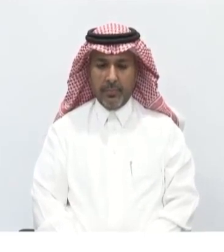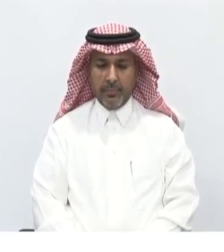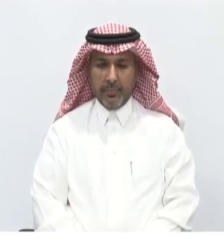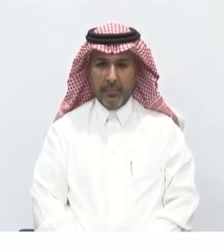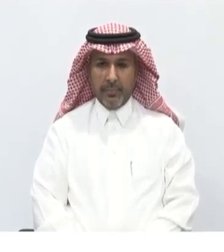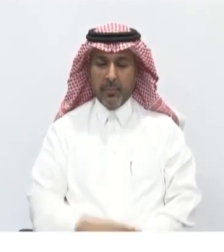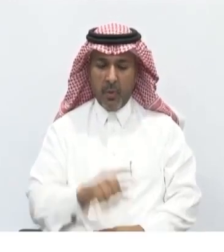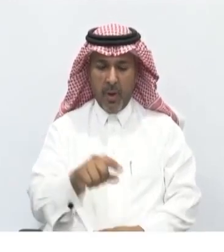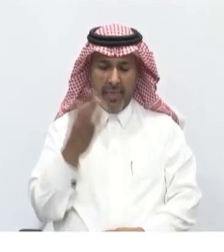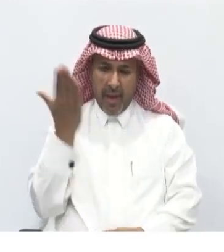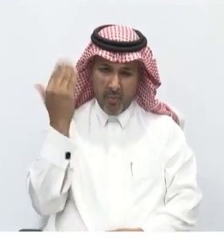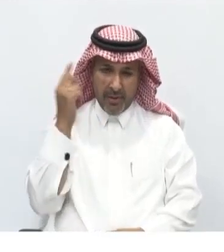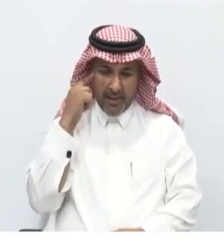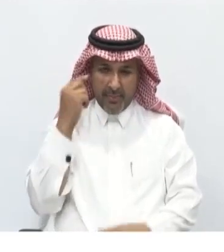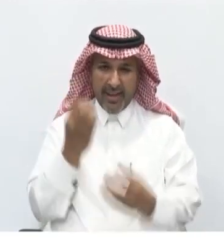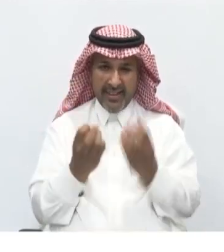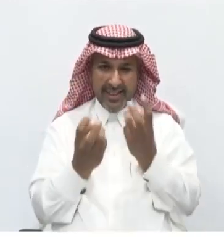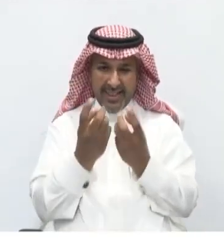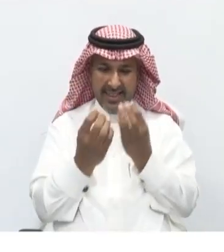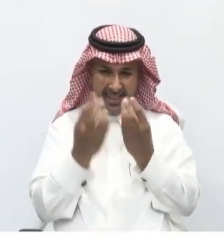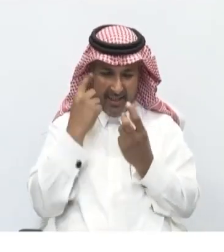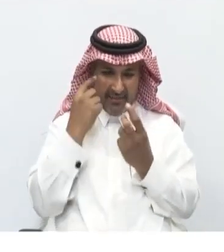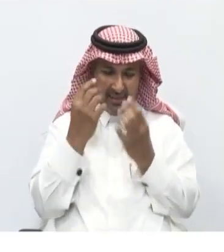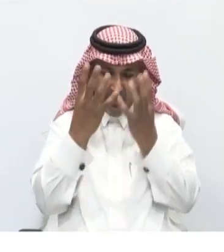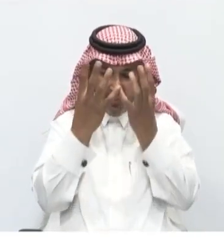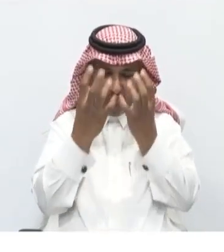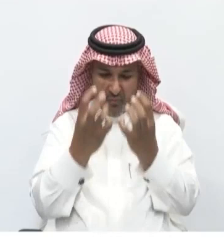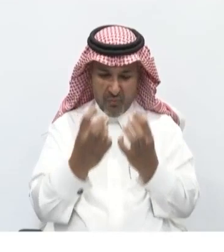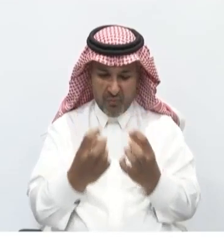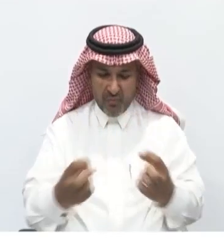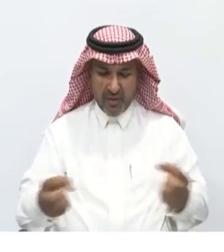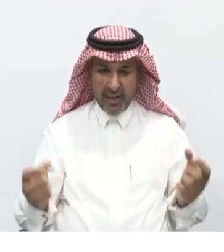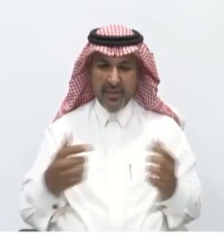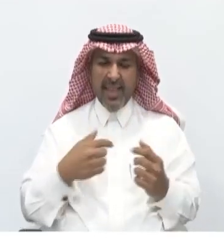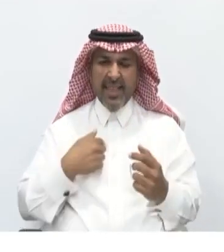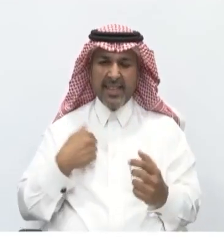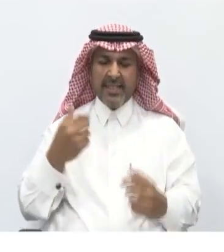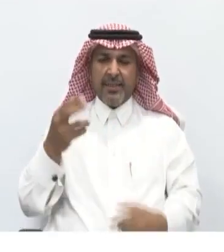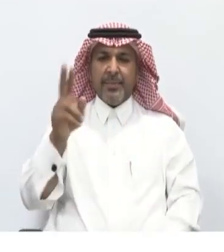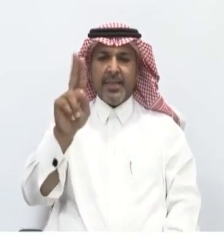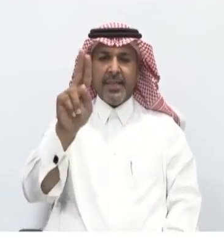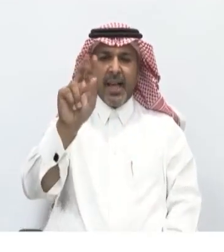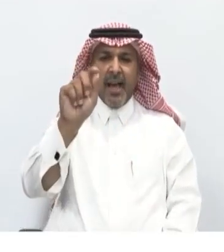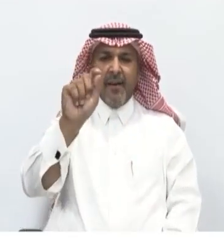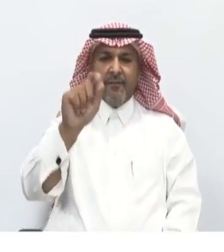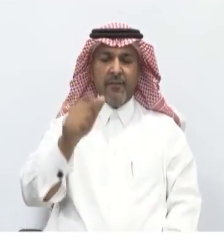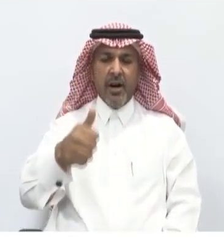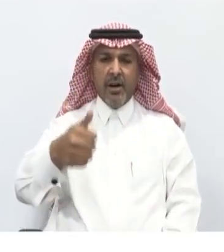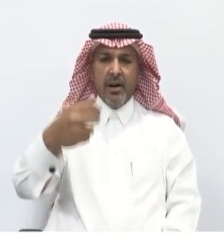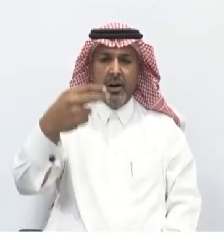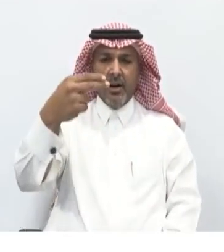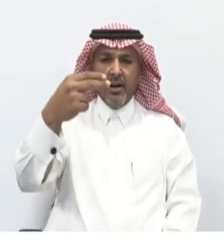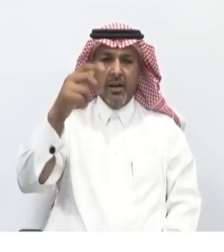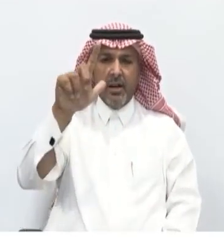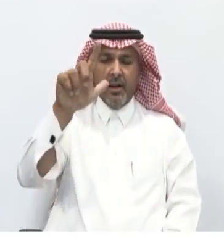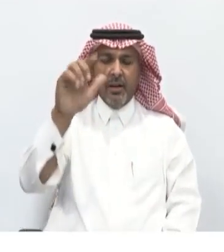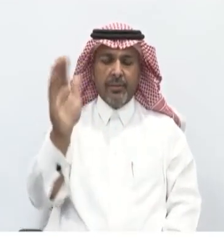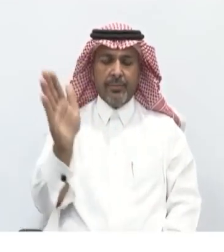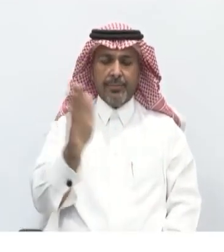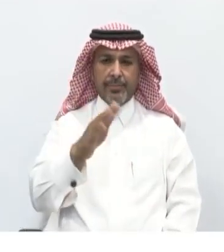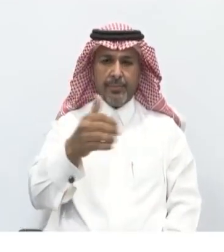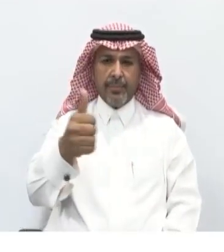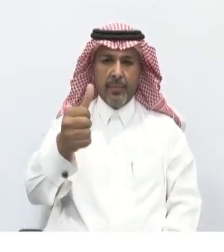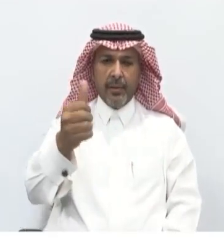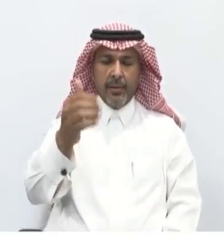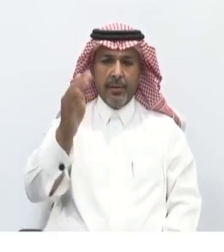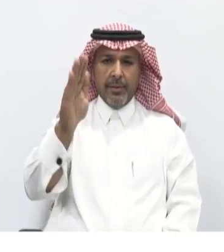تطرقنا لهذا التفاعل وهو نوعه تفاعل احتراق يتفاعل تتفاعل وتحترق